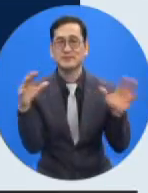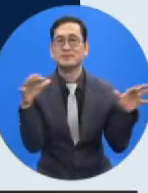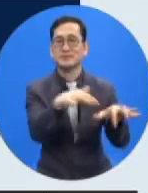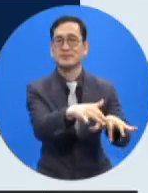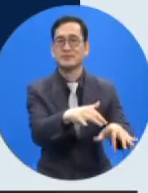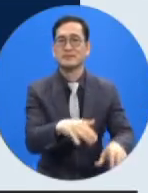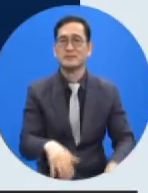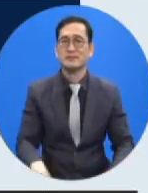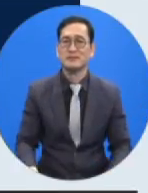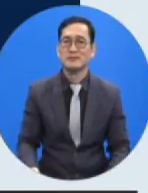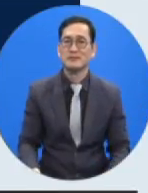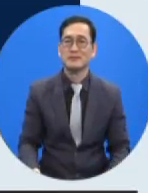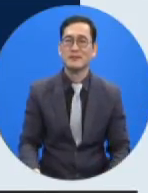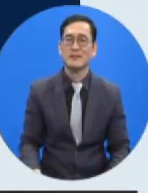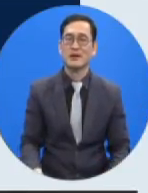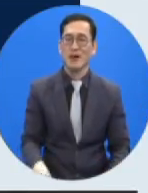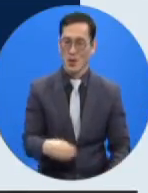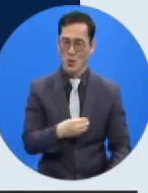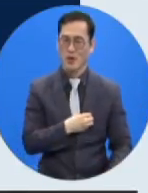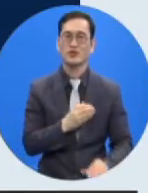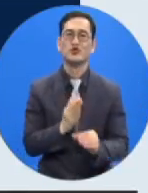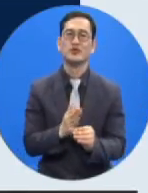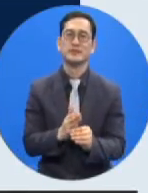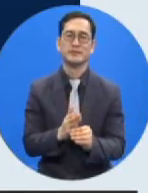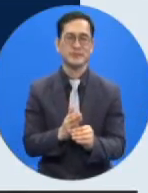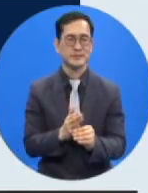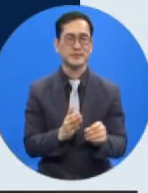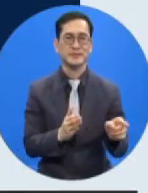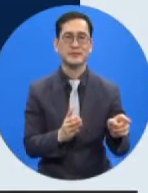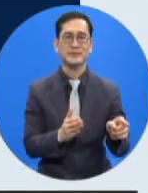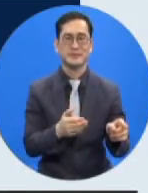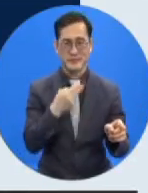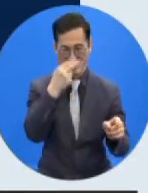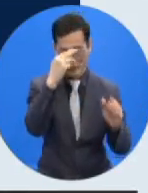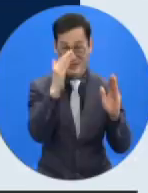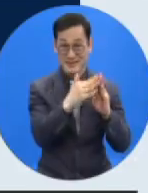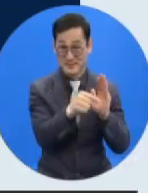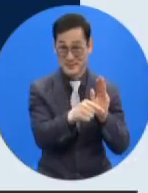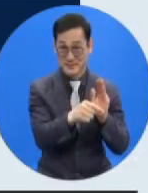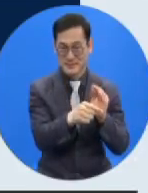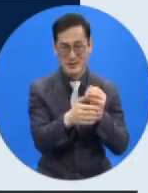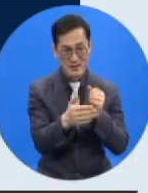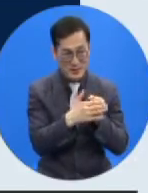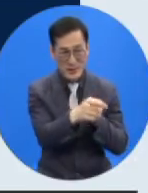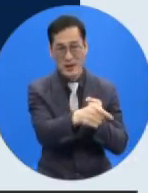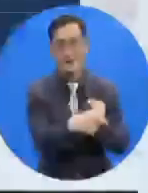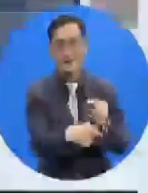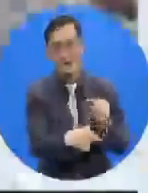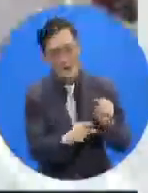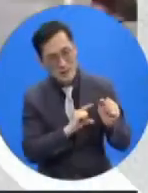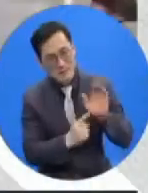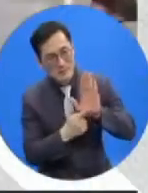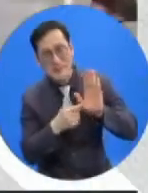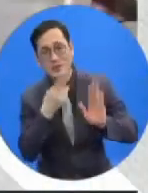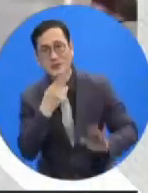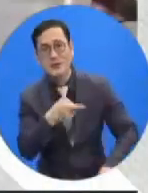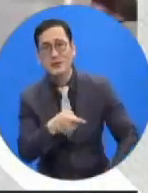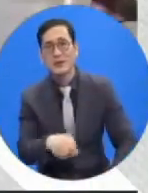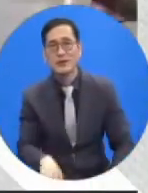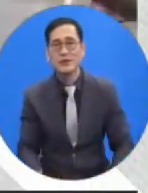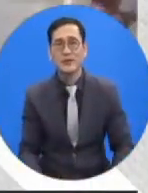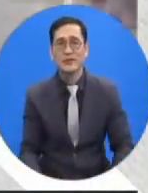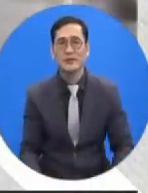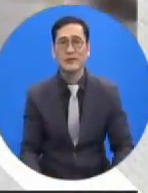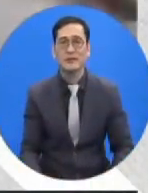정도 위치가 있는 사람들끼리 자기들끼리 다니던 그 비밀스러운 공간이었던 것 같아요. 예. 우선 이름 공개해야죠. 이름 공개하고 거기에 갔다 왔던